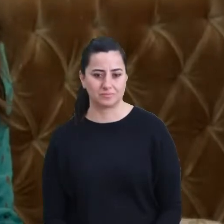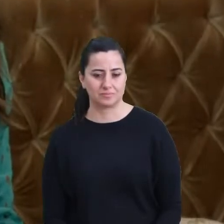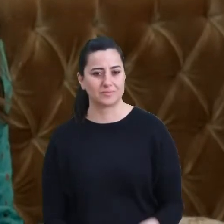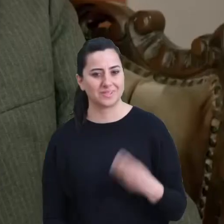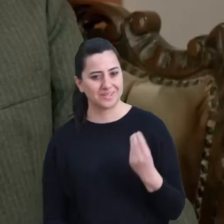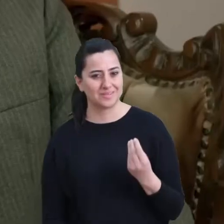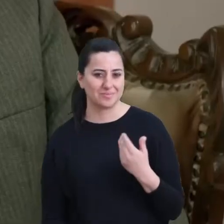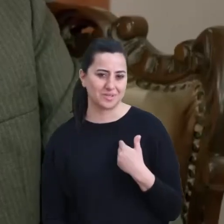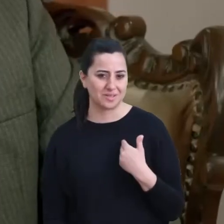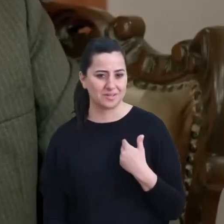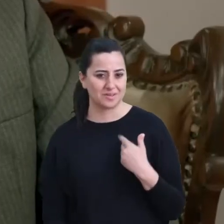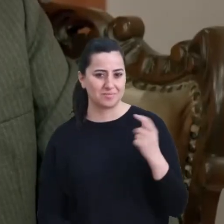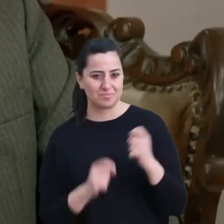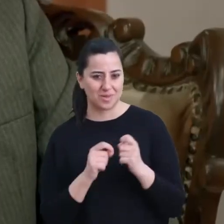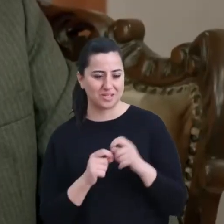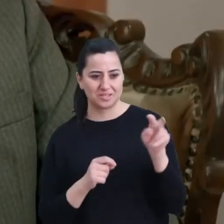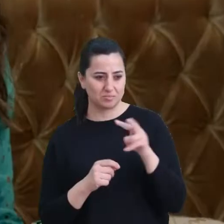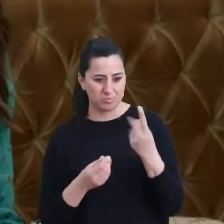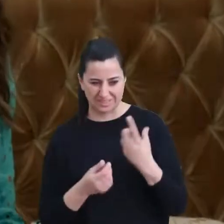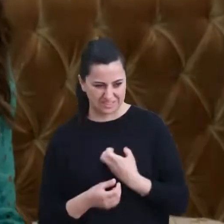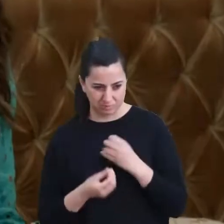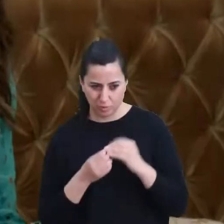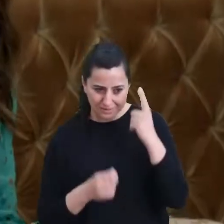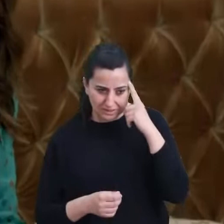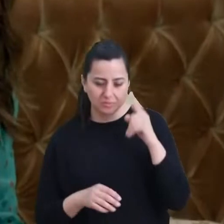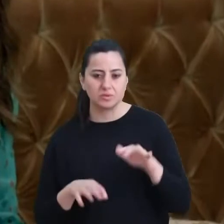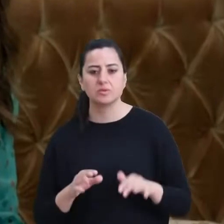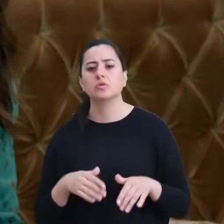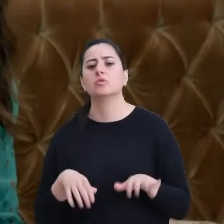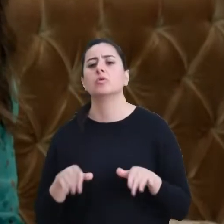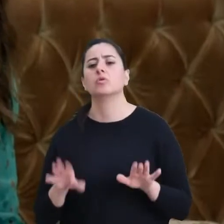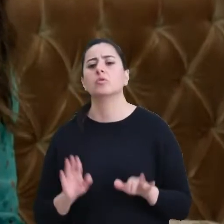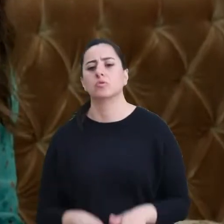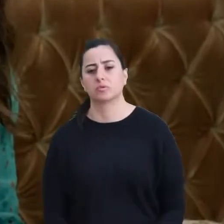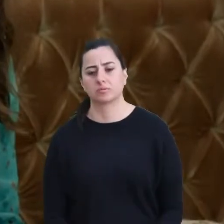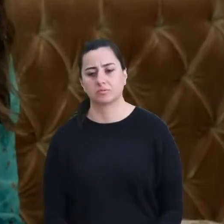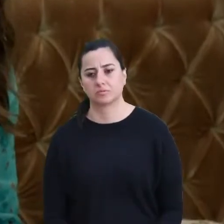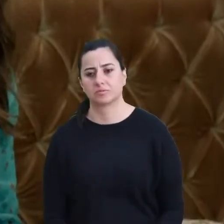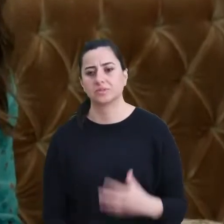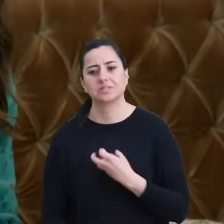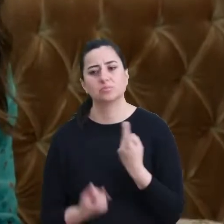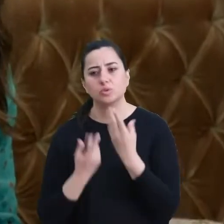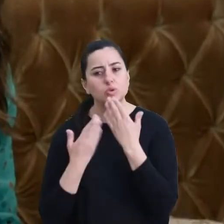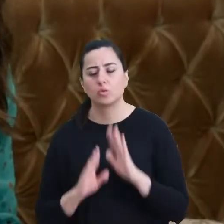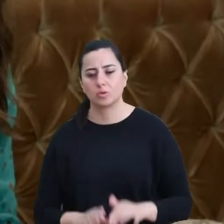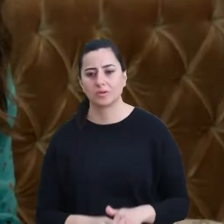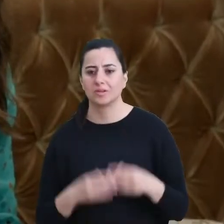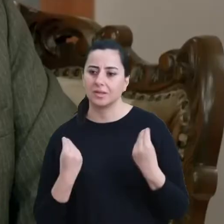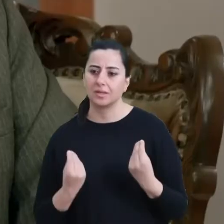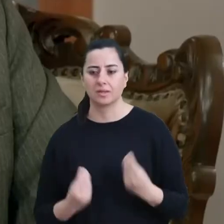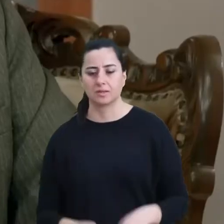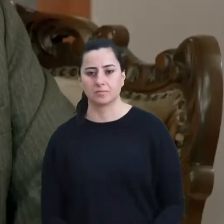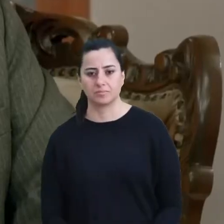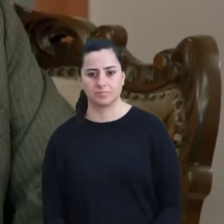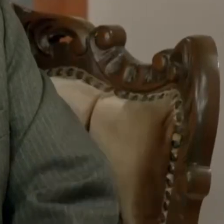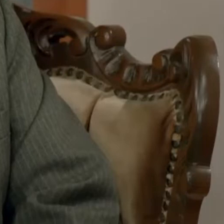İyi ben de dediydim, Bahri'yle bir sıkıntı falan mı oldu dediydim. Yok baba... Sıkıntı yok. Hicabi İyiyiz rahat biz.